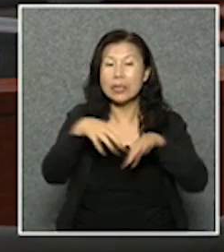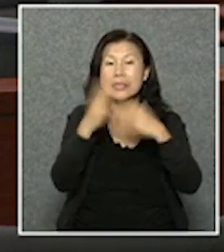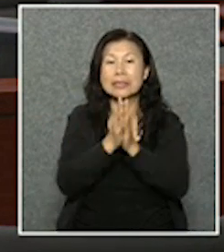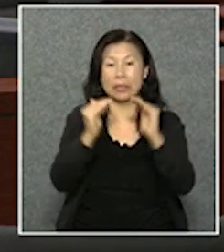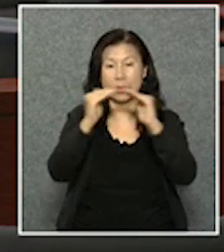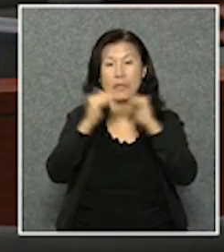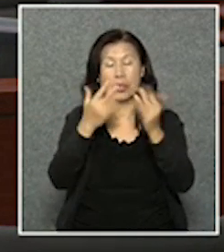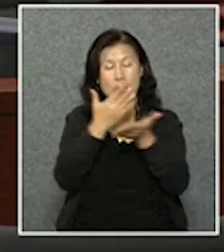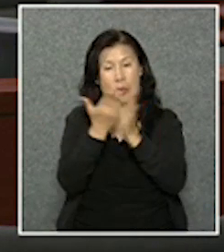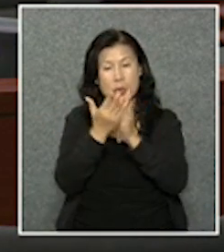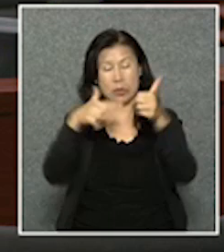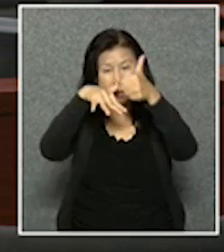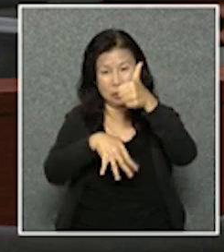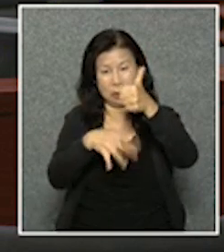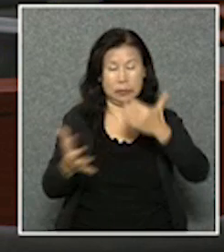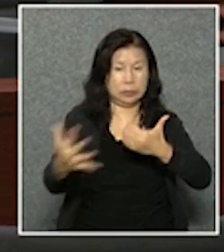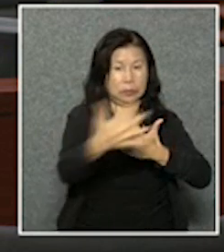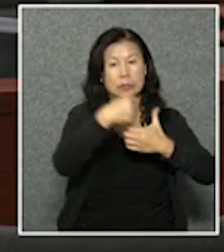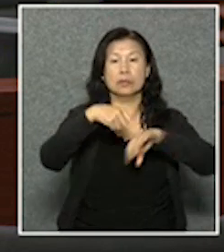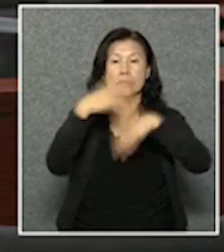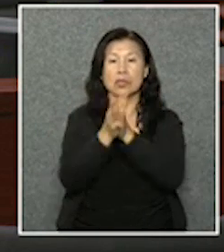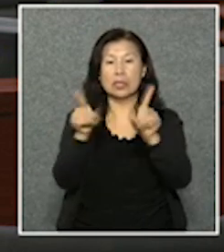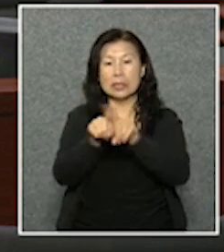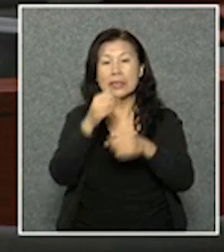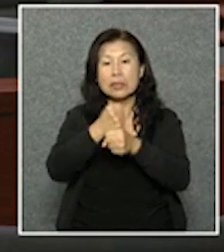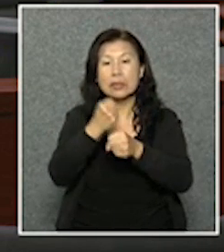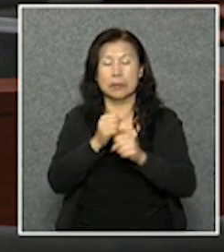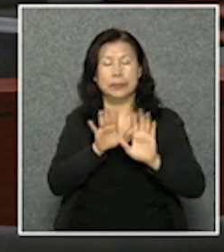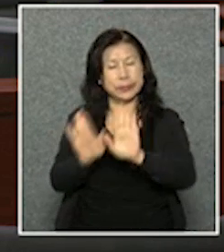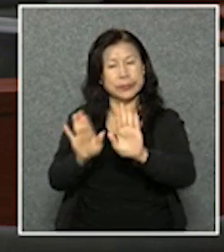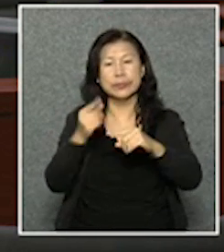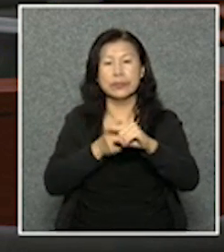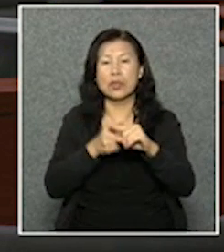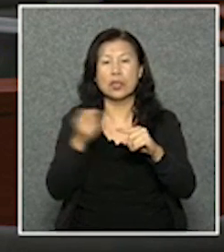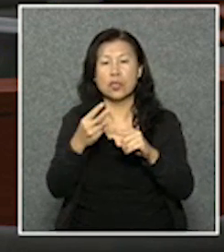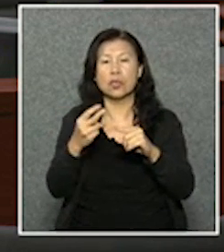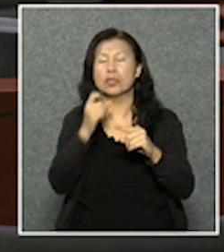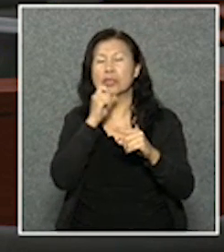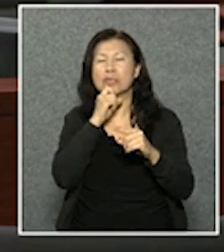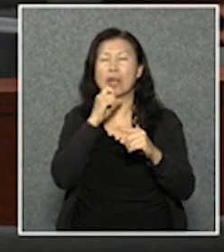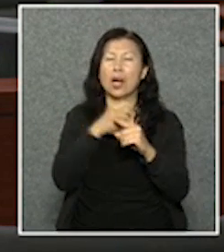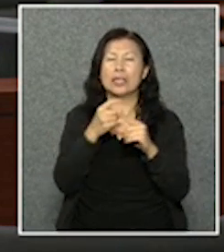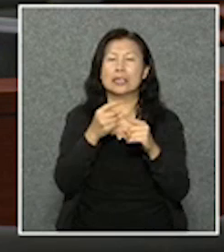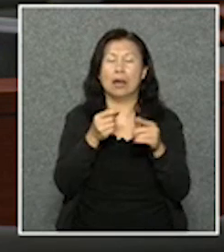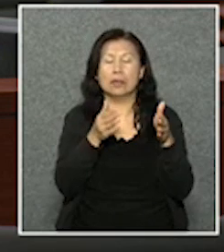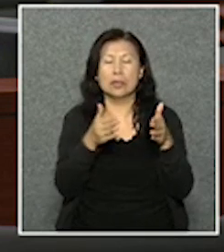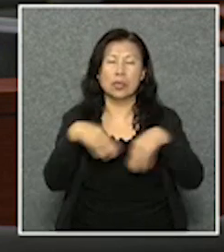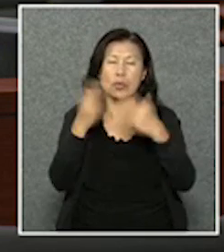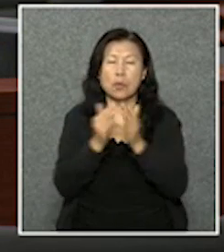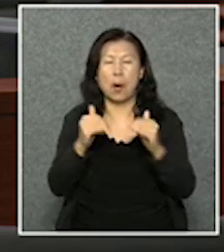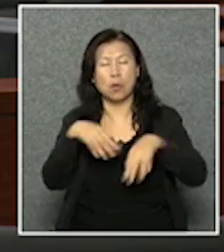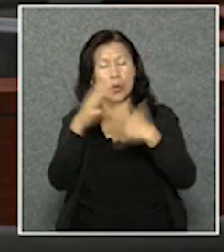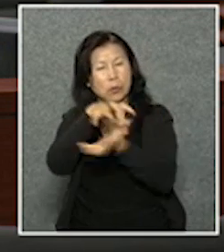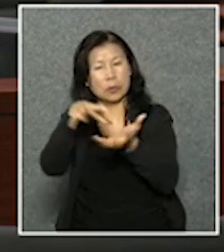嘅架構咧，能夠係統籌起嚟，咁咧就唔避免呢個再架床疊屋，咁而係有效去發